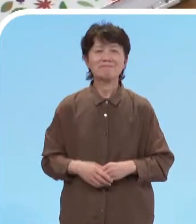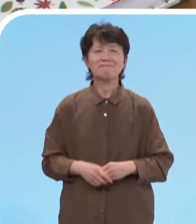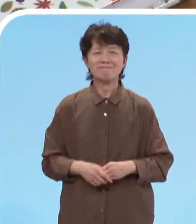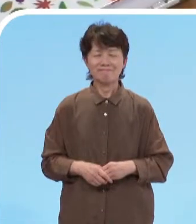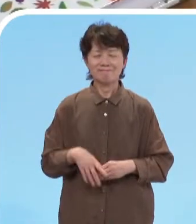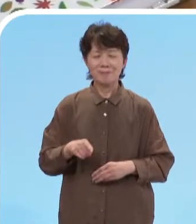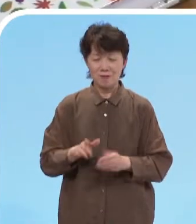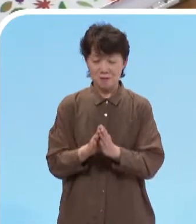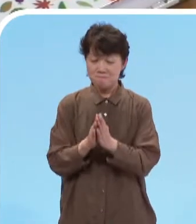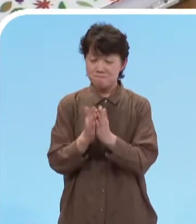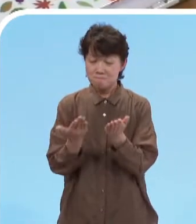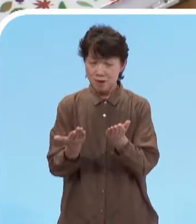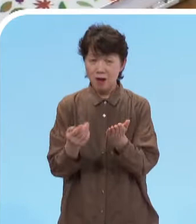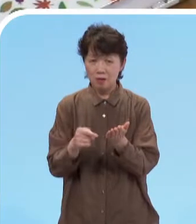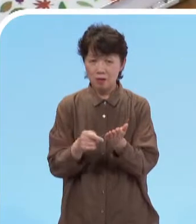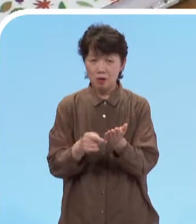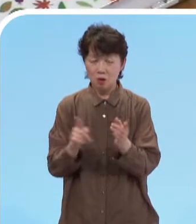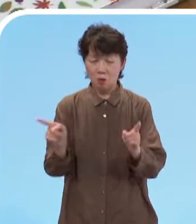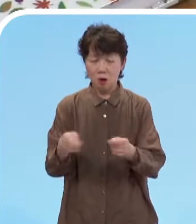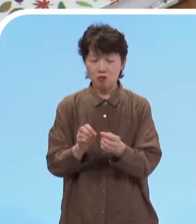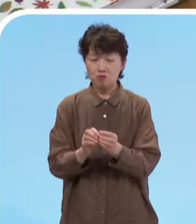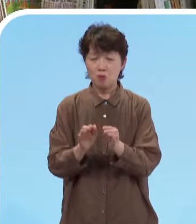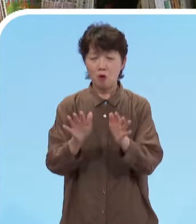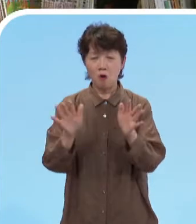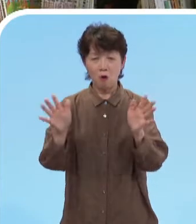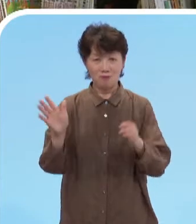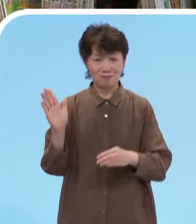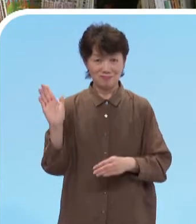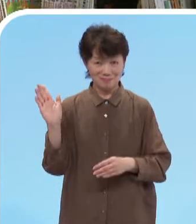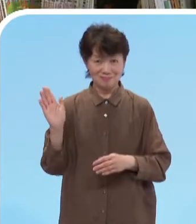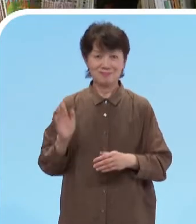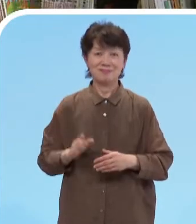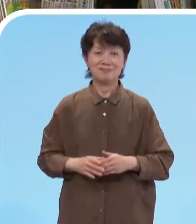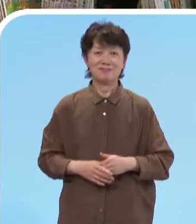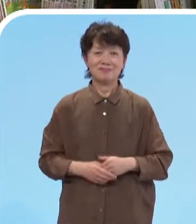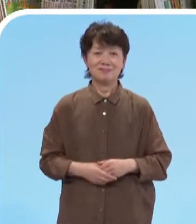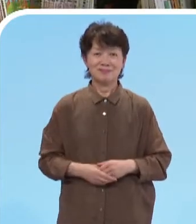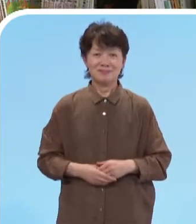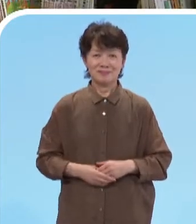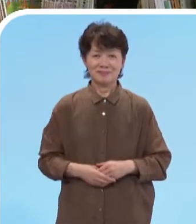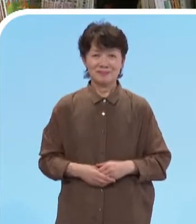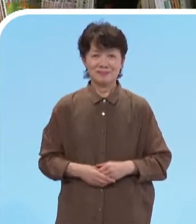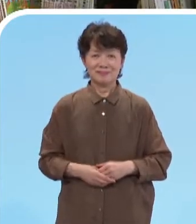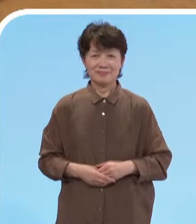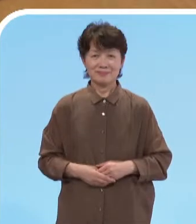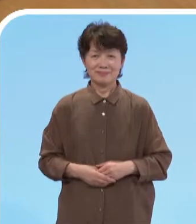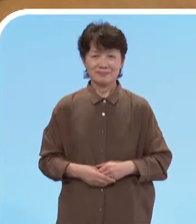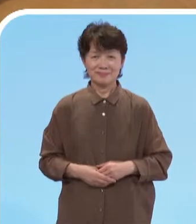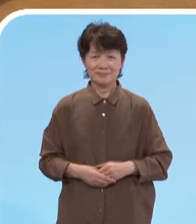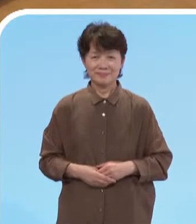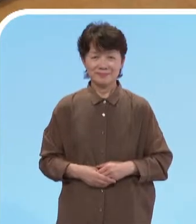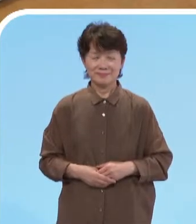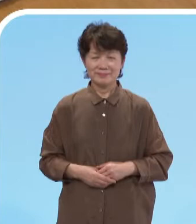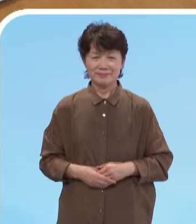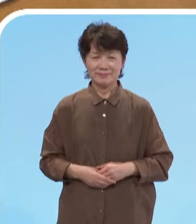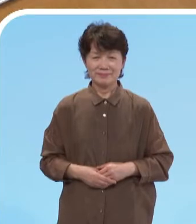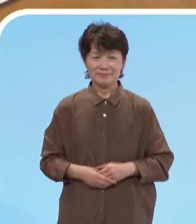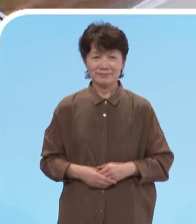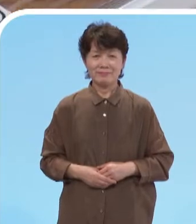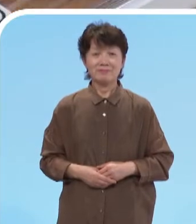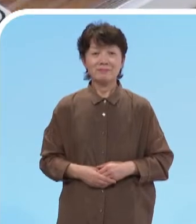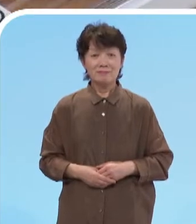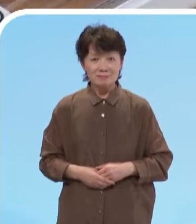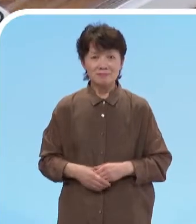ですか？ これは音の出る本です。 ビバルディの四季ってありますね、 はい、ここ